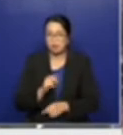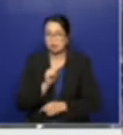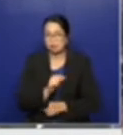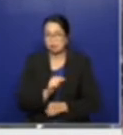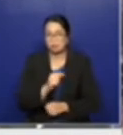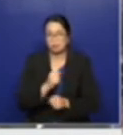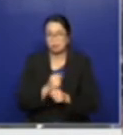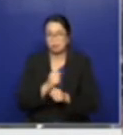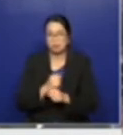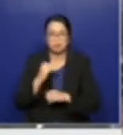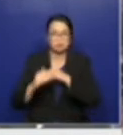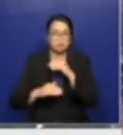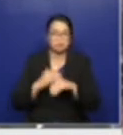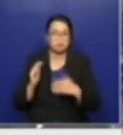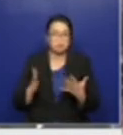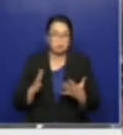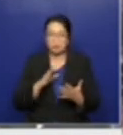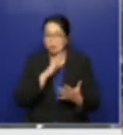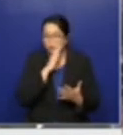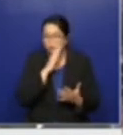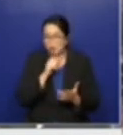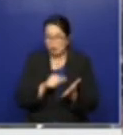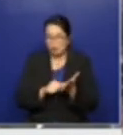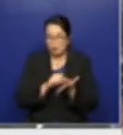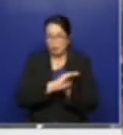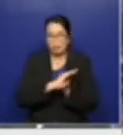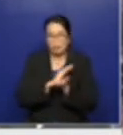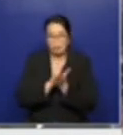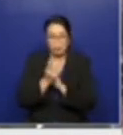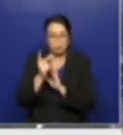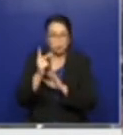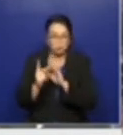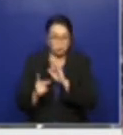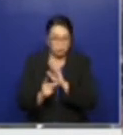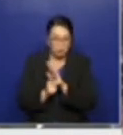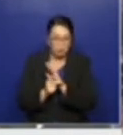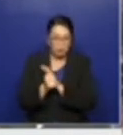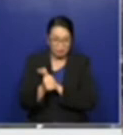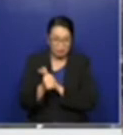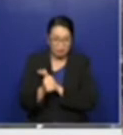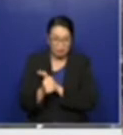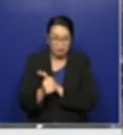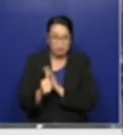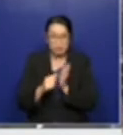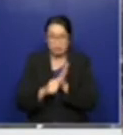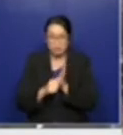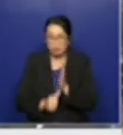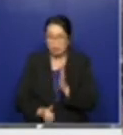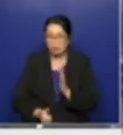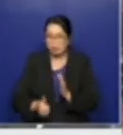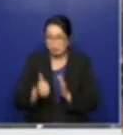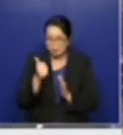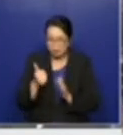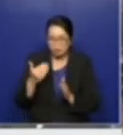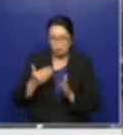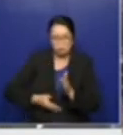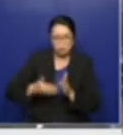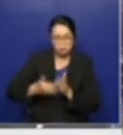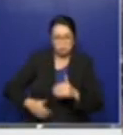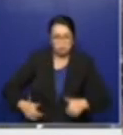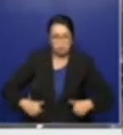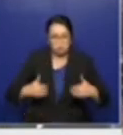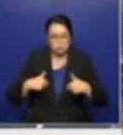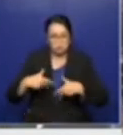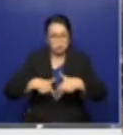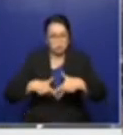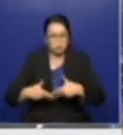ได้นะครับถ้าท่านสามารถที่ปรับปรุงกฎหมายที่ล้าหลังได้เนี่ยเป็นเรื่องดีครับหรือกฎหมายที่เป็นอุปสรรคต่อการดำรงชีวิตของ